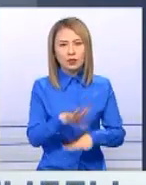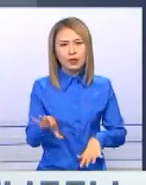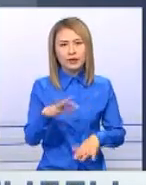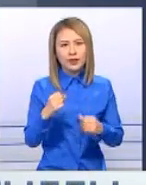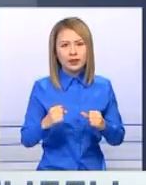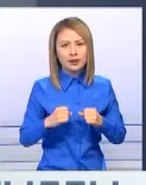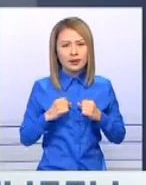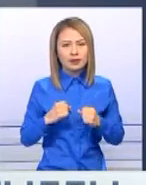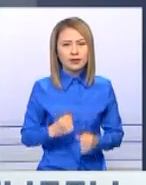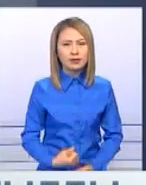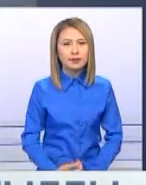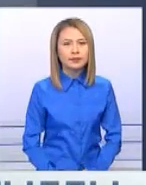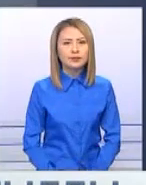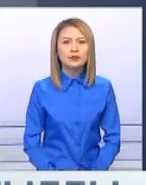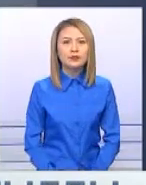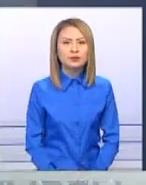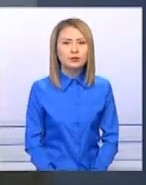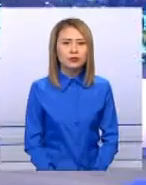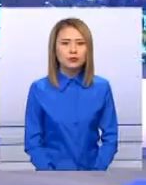келгеннің бәрін жасады.